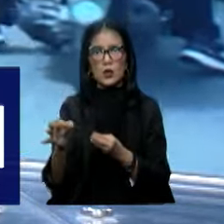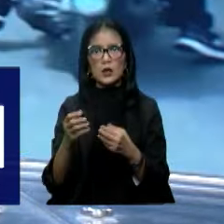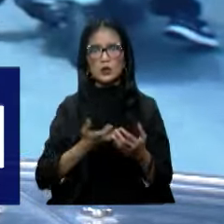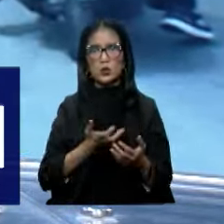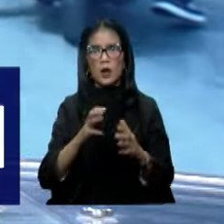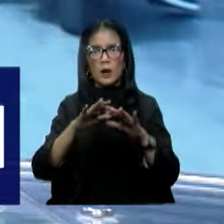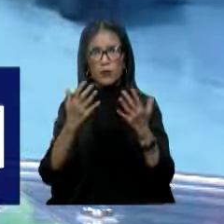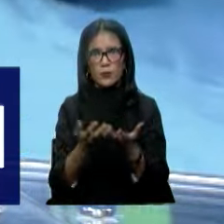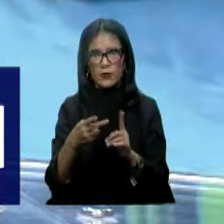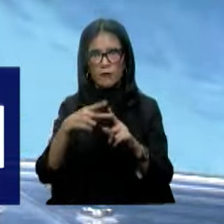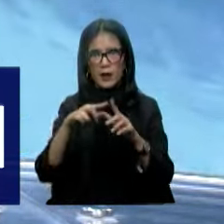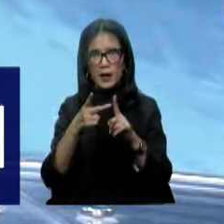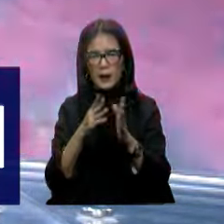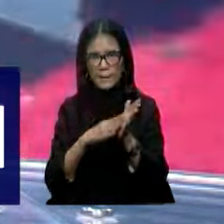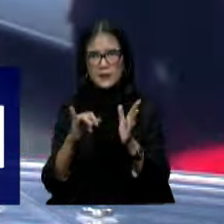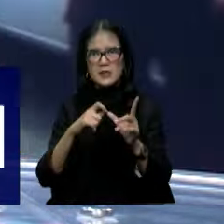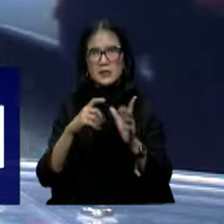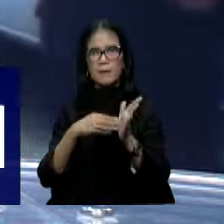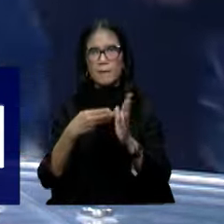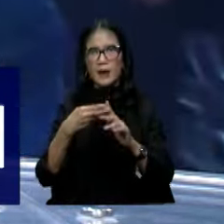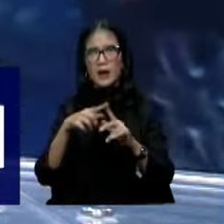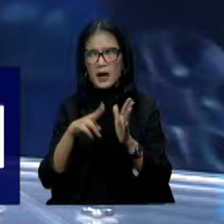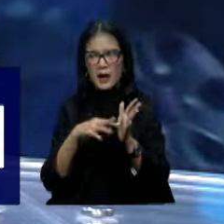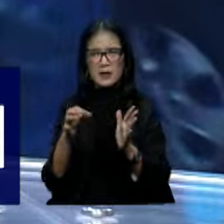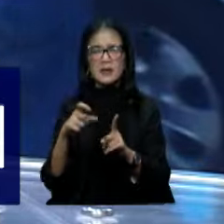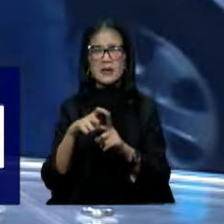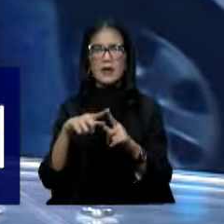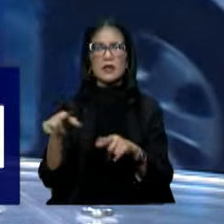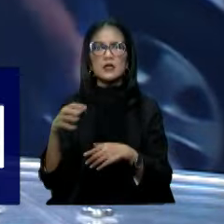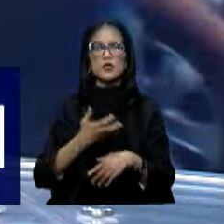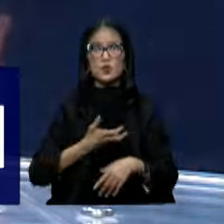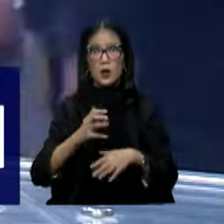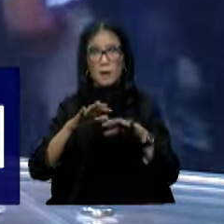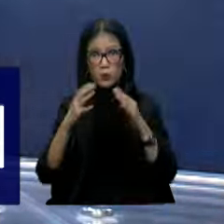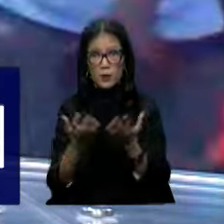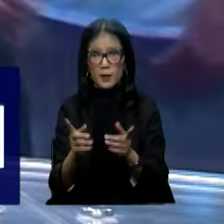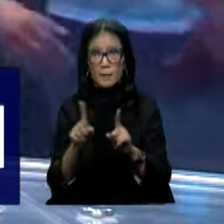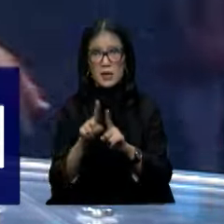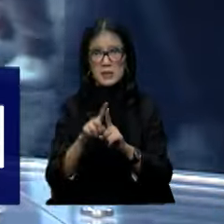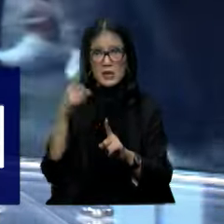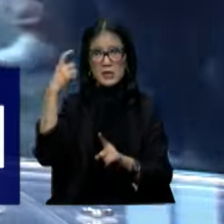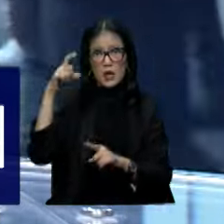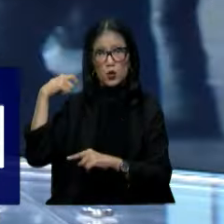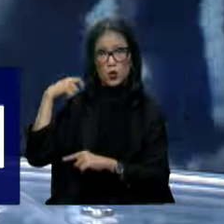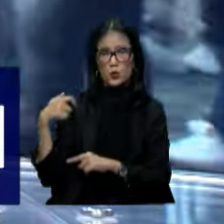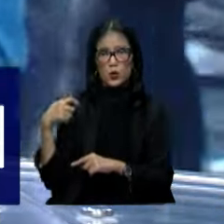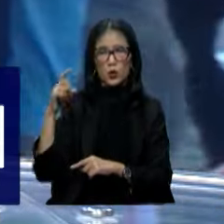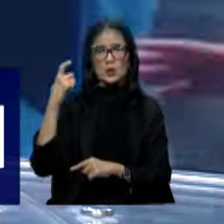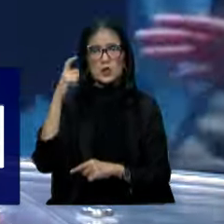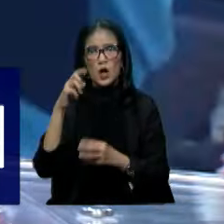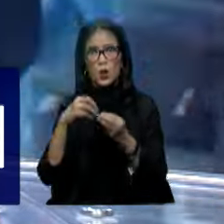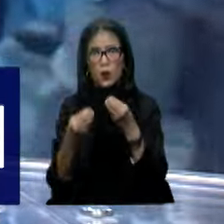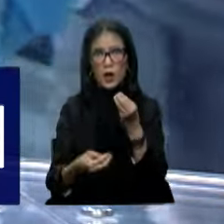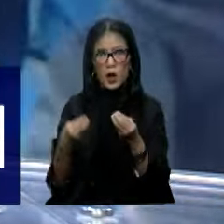mendaftarkan diri ke kantor KPU Kota Sukabumi, Jawa Barat. Sementara itu, pasangan Cagub dan Cawagub Sumatera Barat, Mahyildi